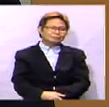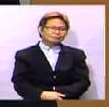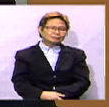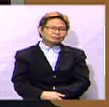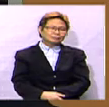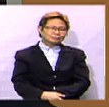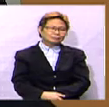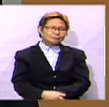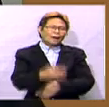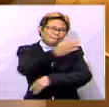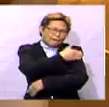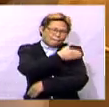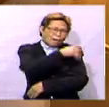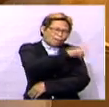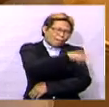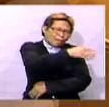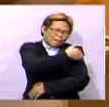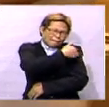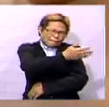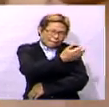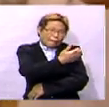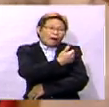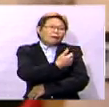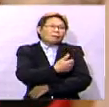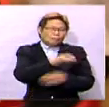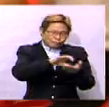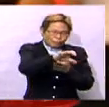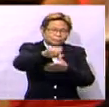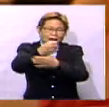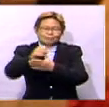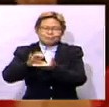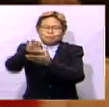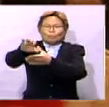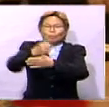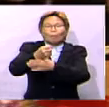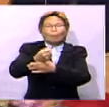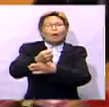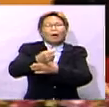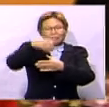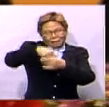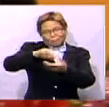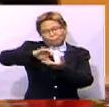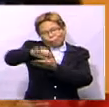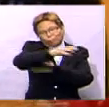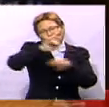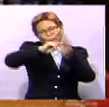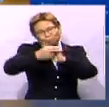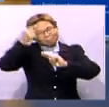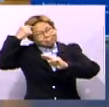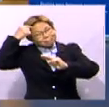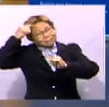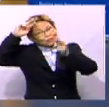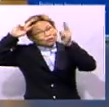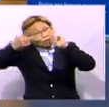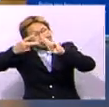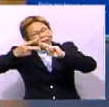Jelasnya, kempen ini mengajak orang ramai untuk mempertimbangkan pelaburan saham sebagai sebahagian daripada portfolio pelaburan mereka dan mengubah tanggapan